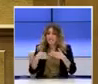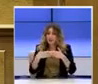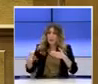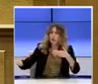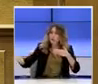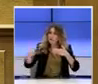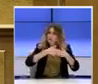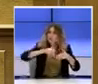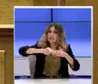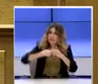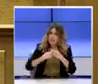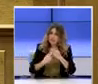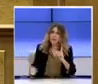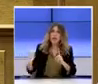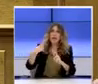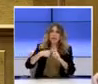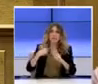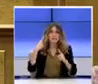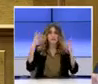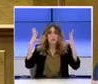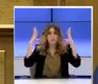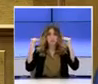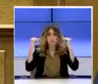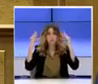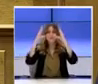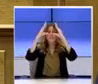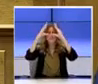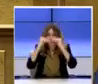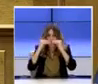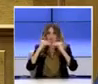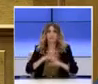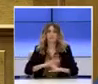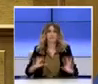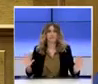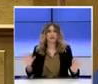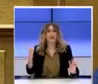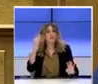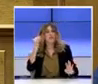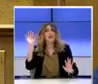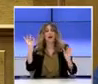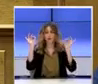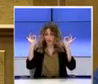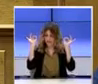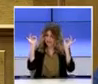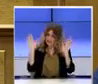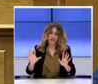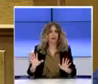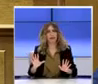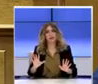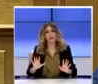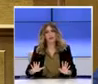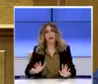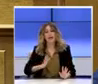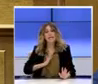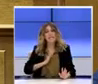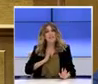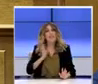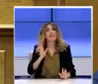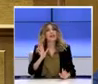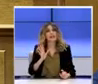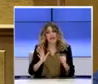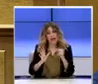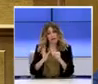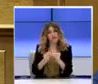Και με κλειστά τα μάτια, θα έλεγα, σε ορισμένες περιπτώσεις. Δεν ακούτε κανέναν και δεν θέλετε, και αυτό είναι το χειρότερο, να